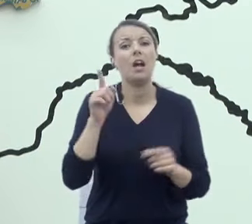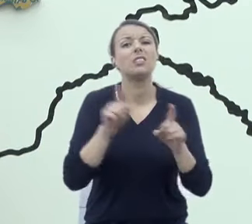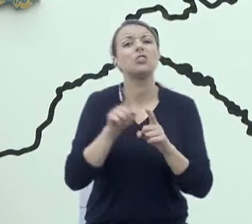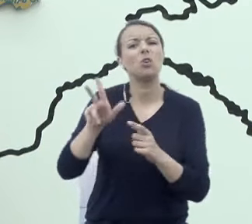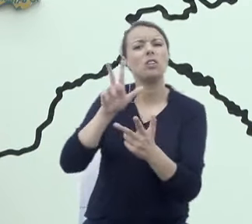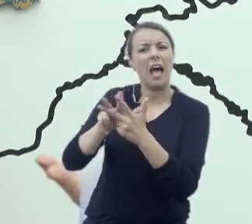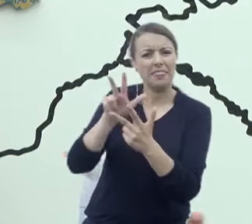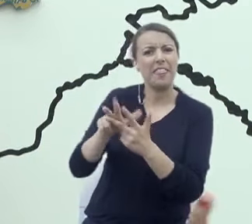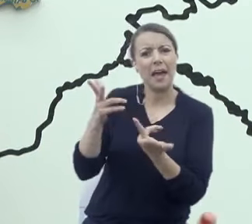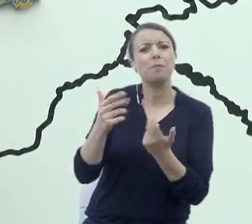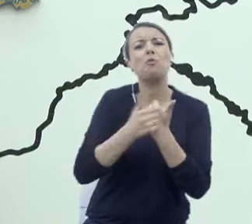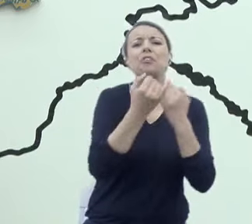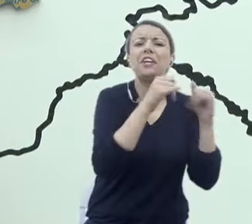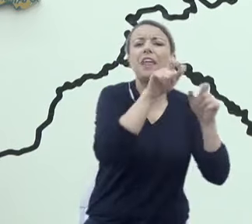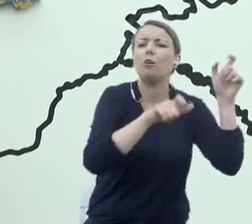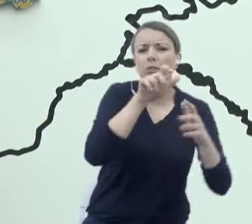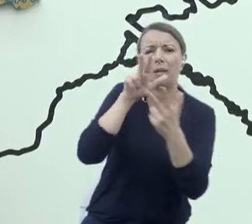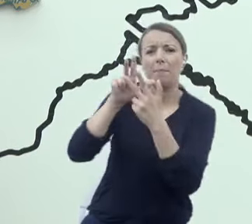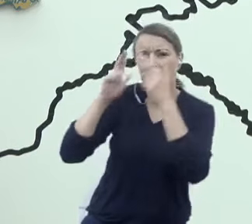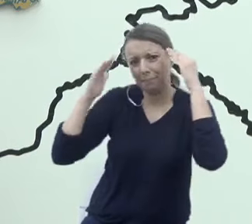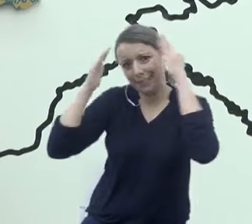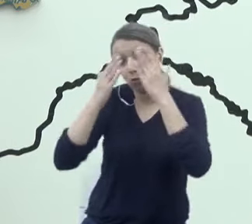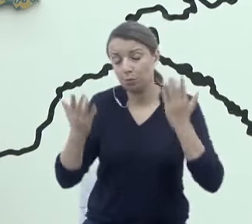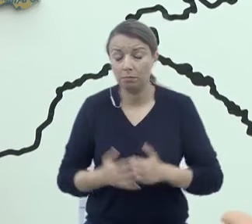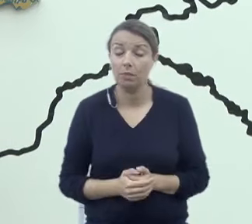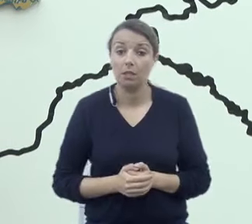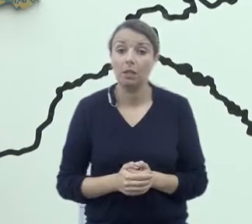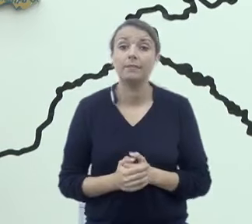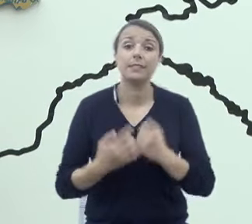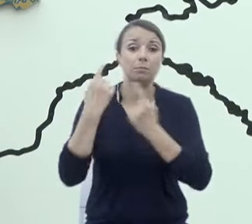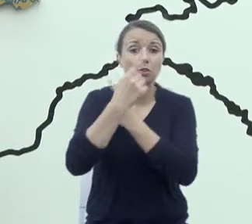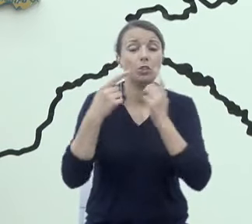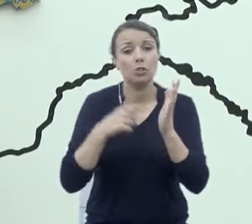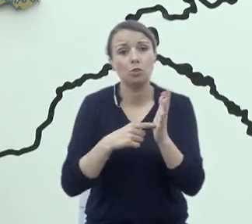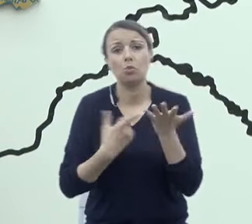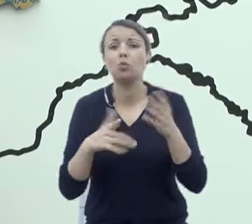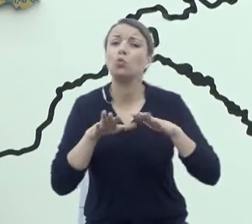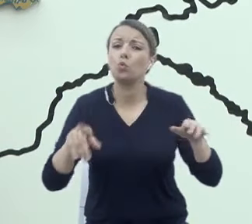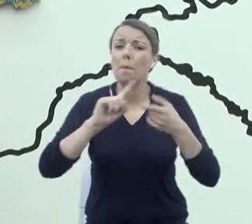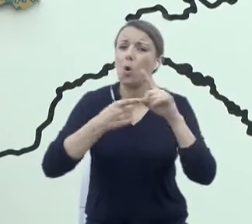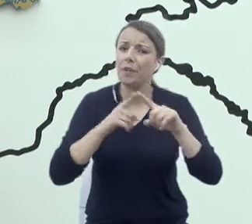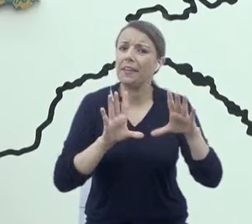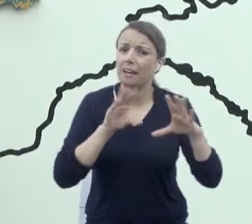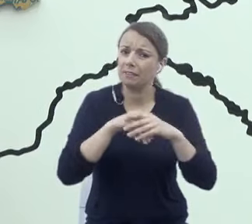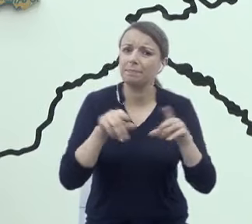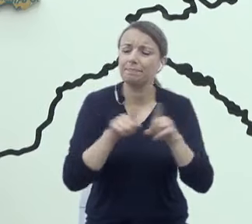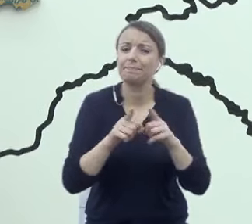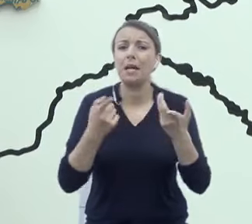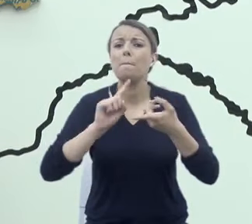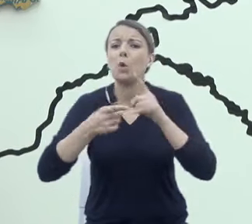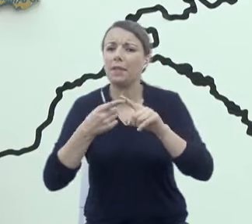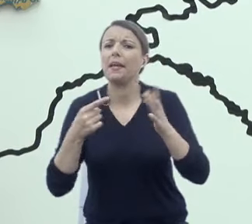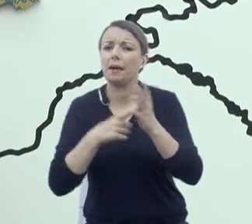przez innych. Myślę, że żeby to się wszystko było w stanie, tutaj jak gdyby za dużo jest w tym wszystkim polityki, która to wszystko też bardziej